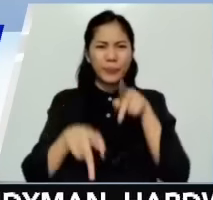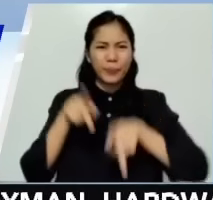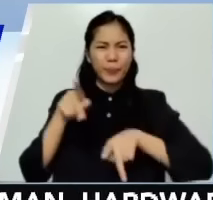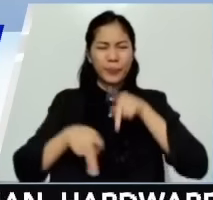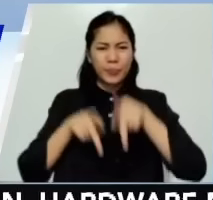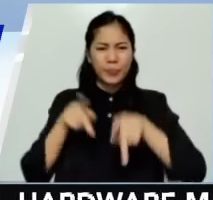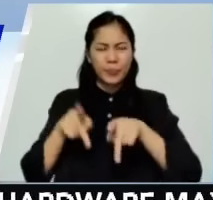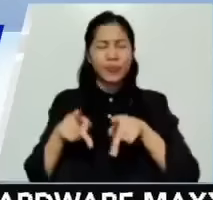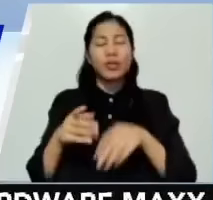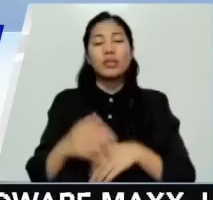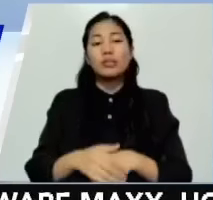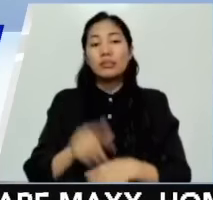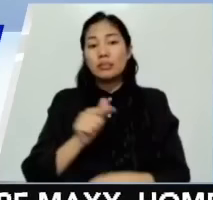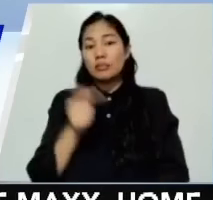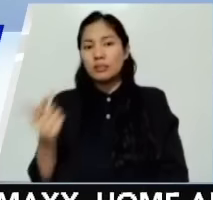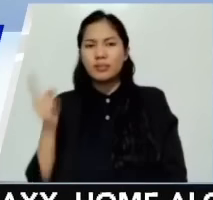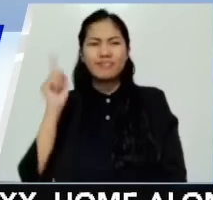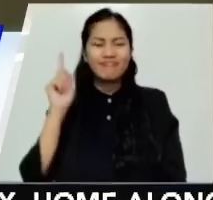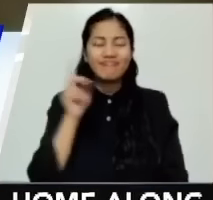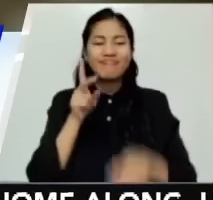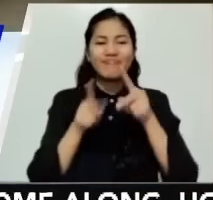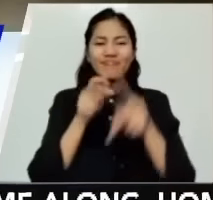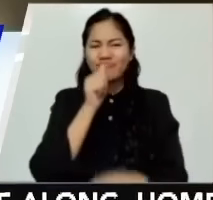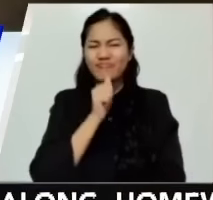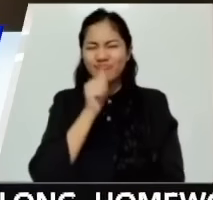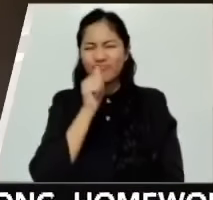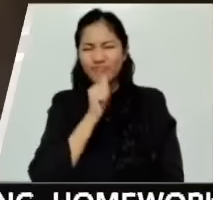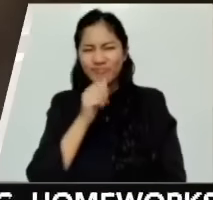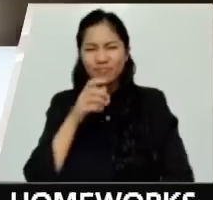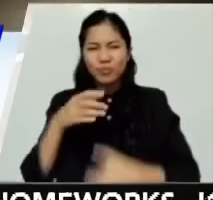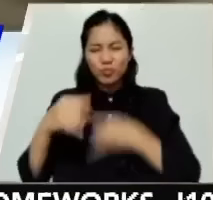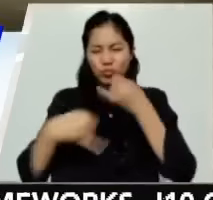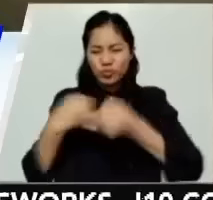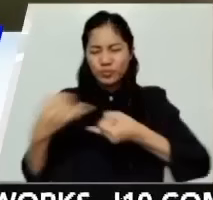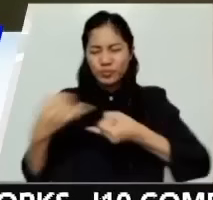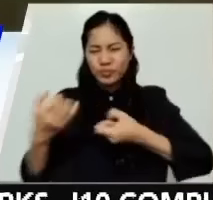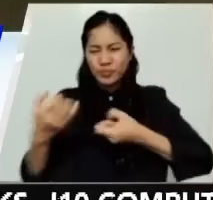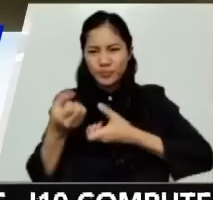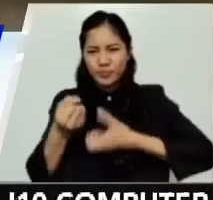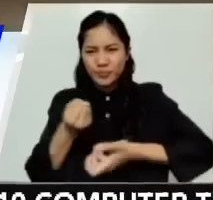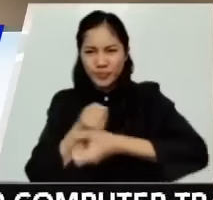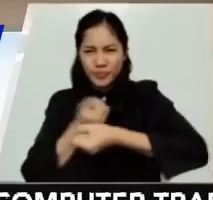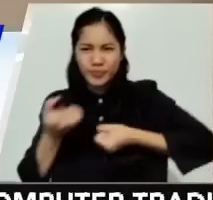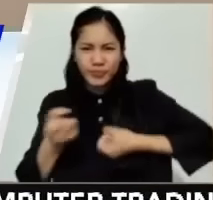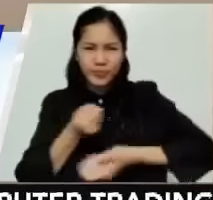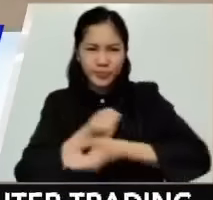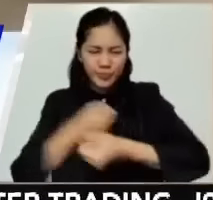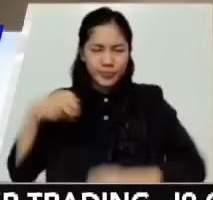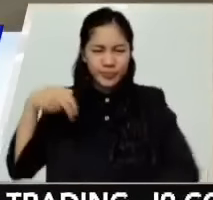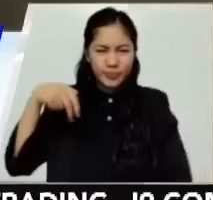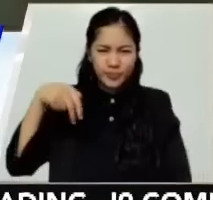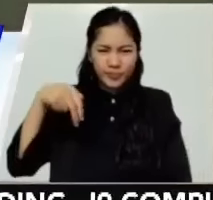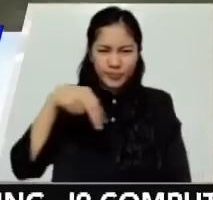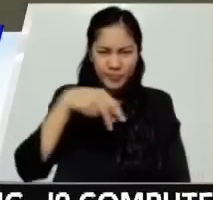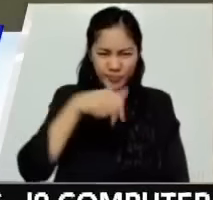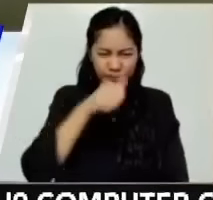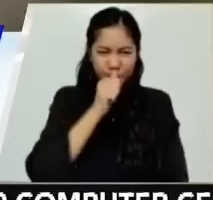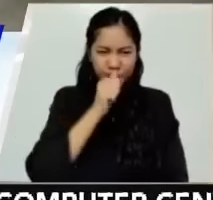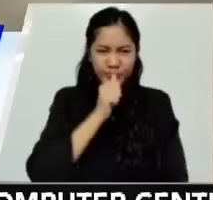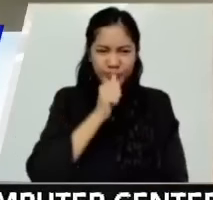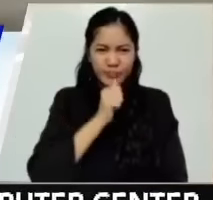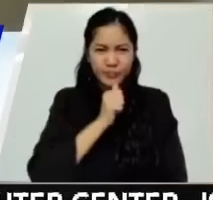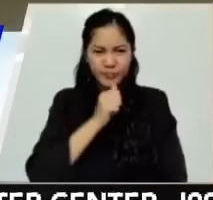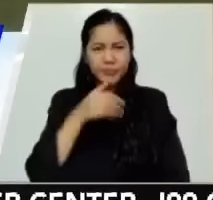na agos ng tubig sa tulong ng lubid. Sa Caraga, Davao Oriental, bumungad sa mga motorista ang nakakambalang na mga puno sa